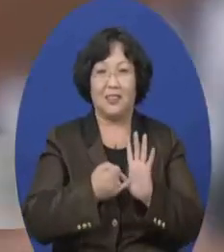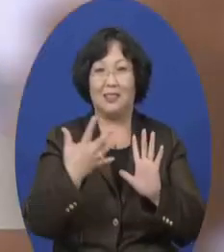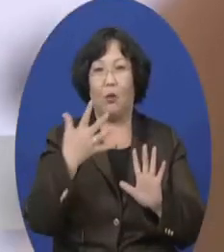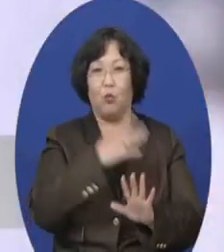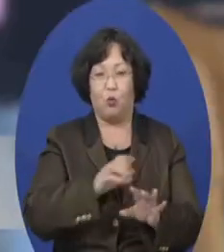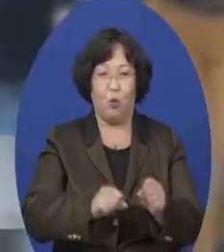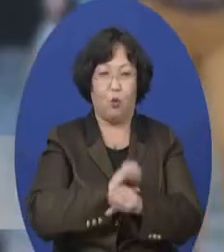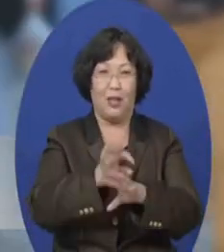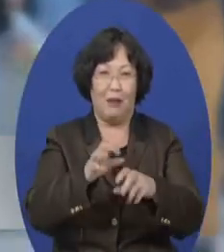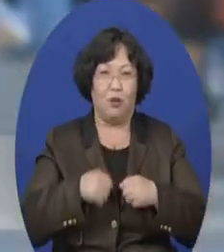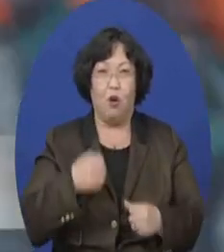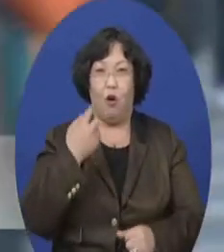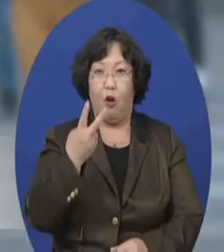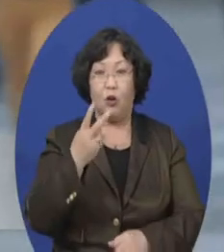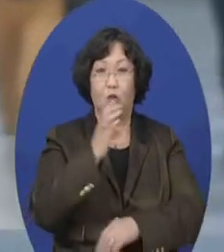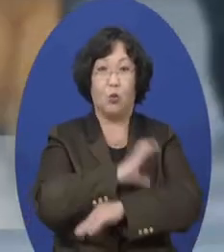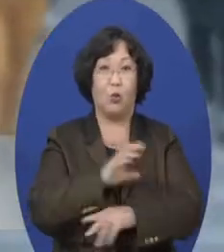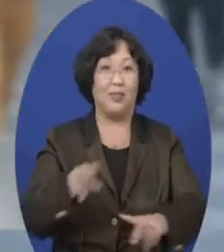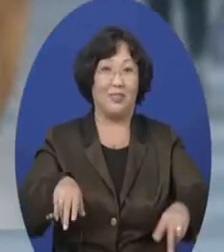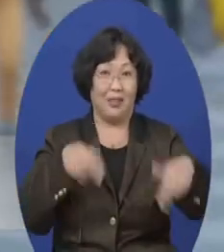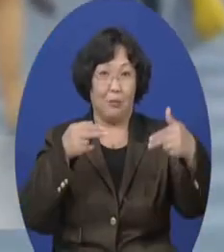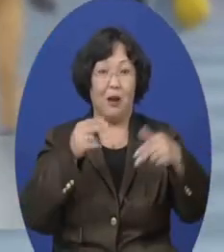авч 2 сургууль цахимд шилжсэн байна.